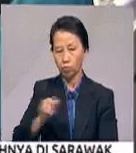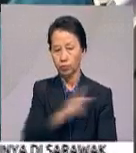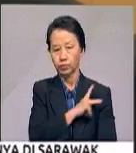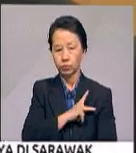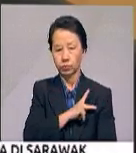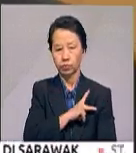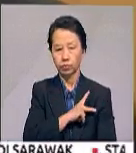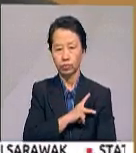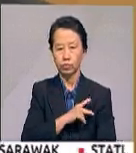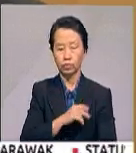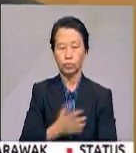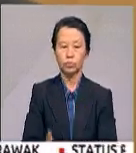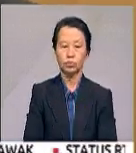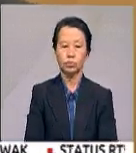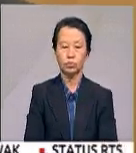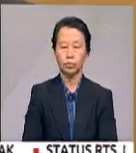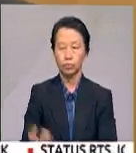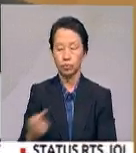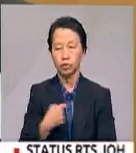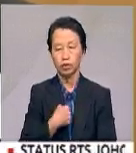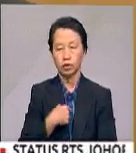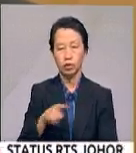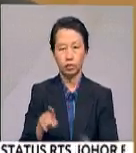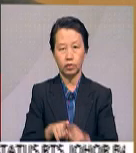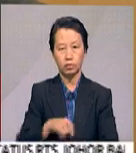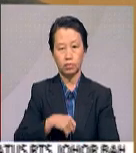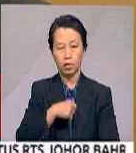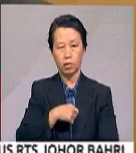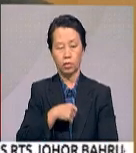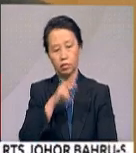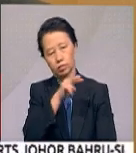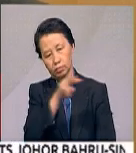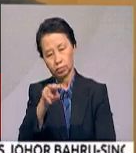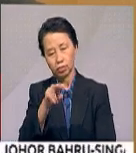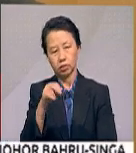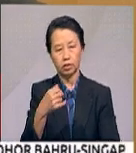juri. Saya cukup berbangga melihat